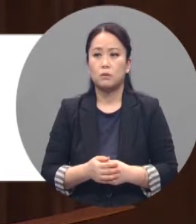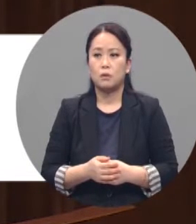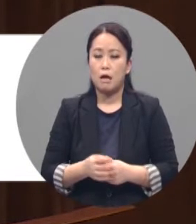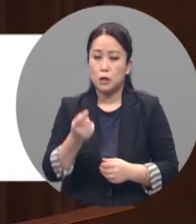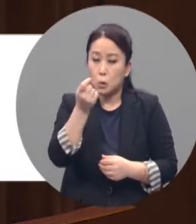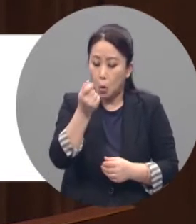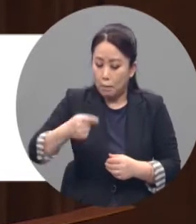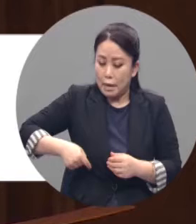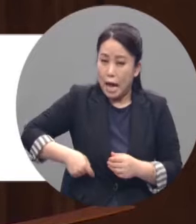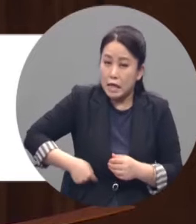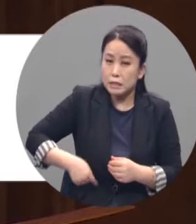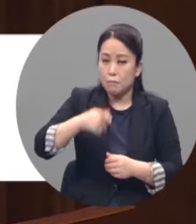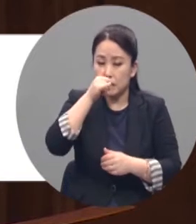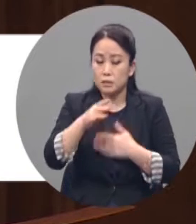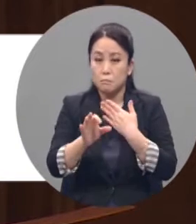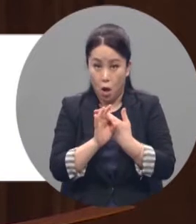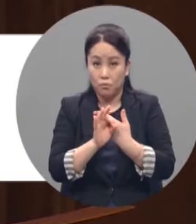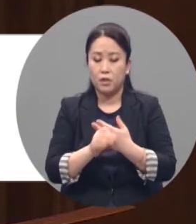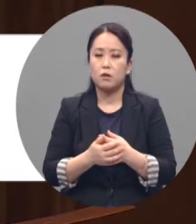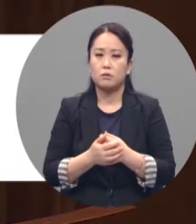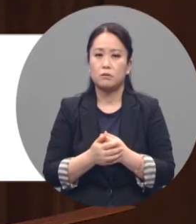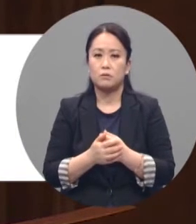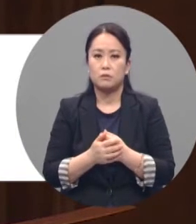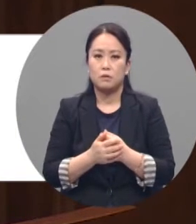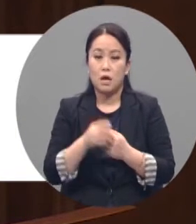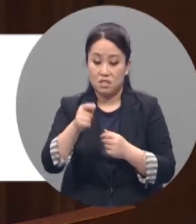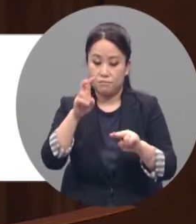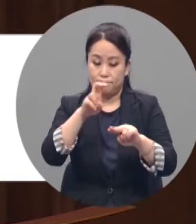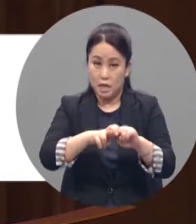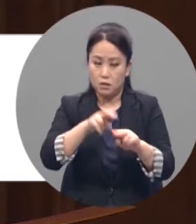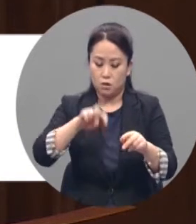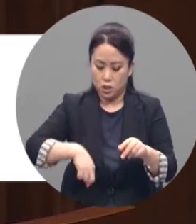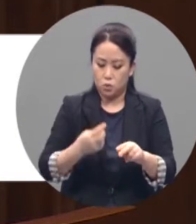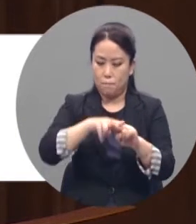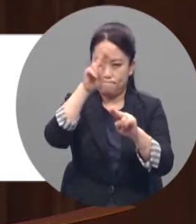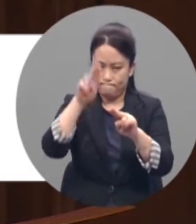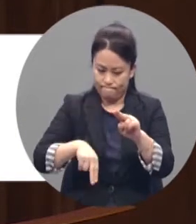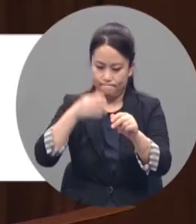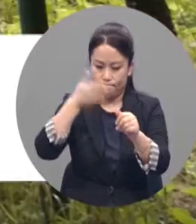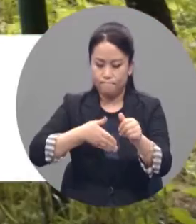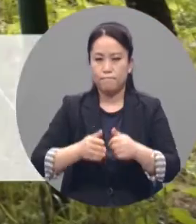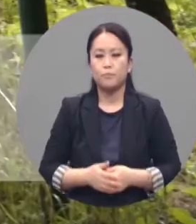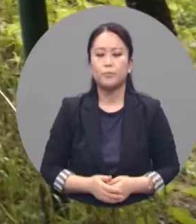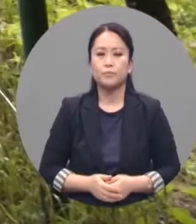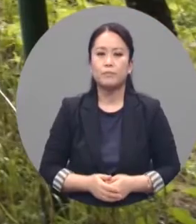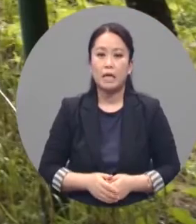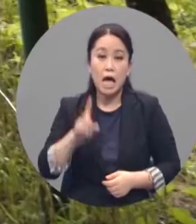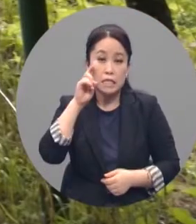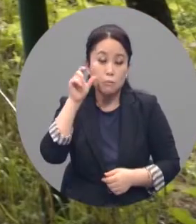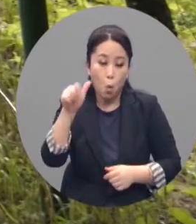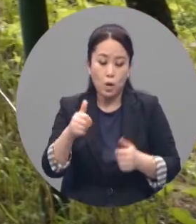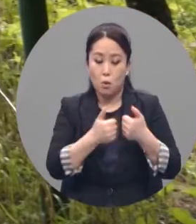일만의 양심이라도 남아있다면 그 자리에서 스스로 물러나십시오. 15일 회기